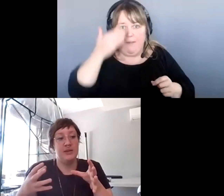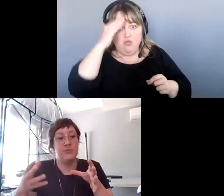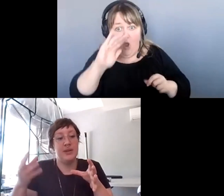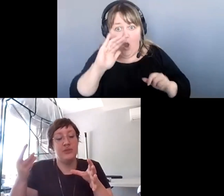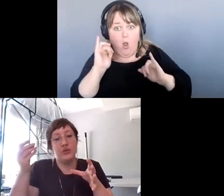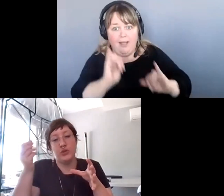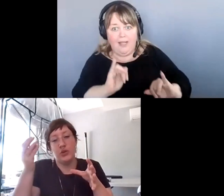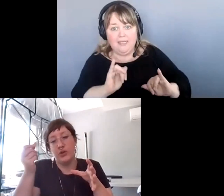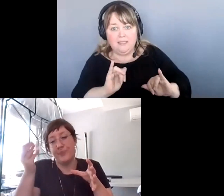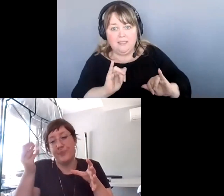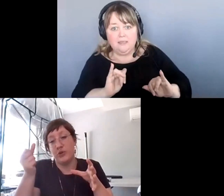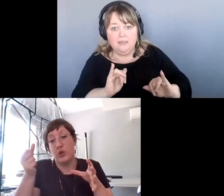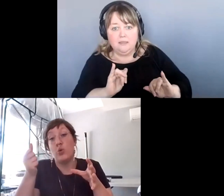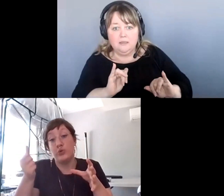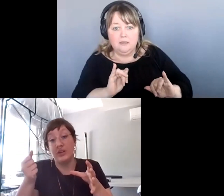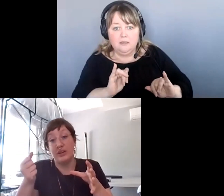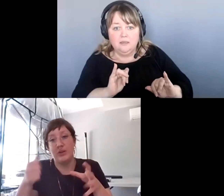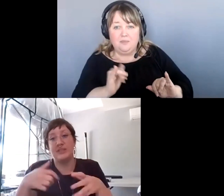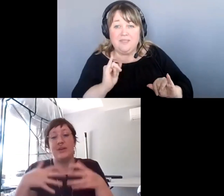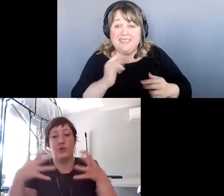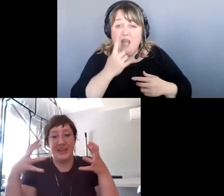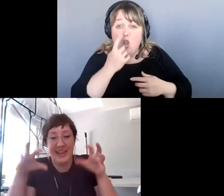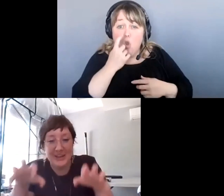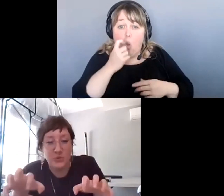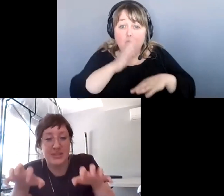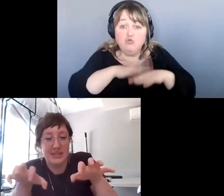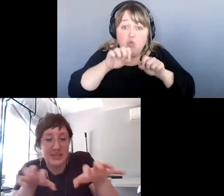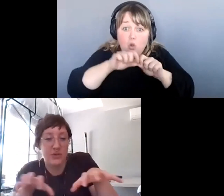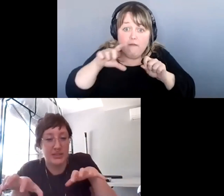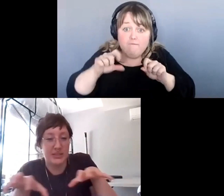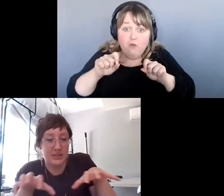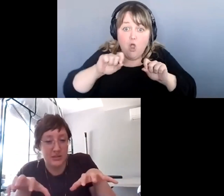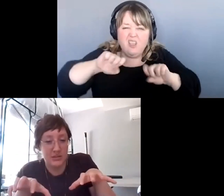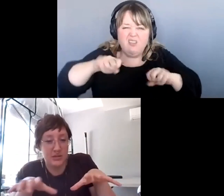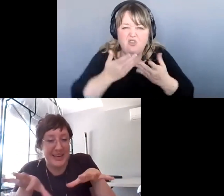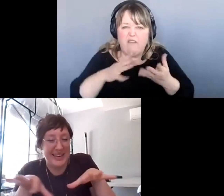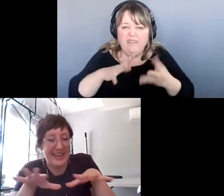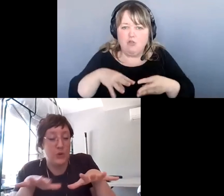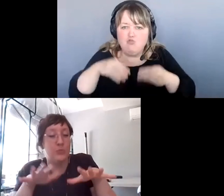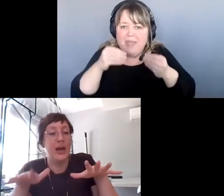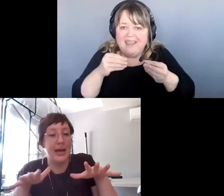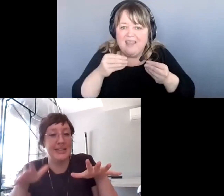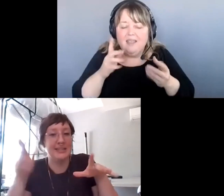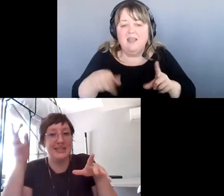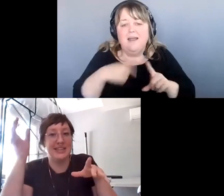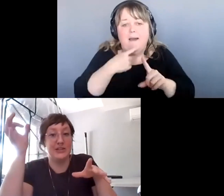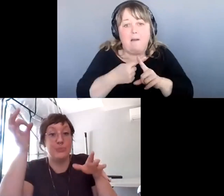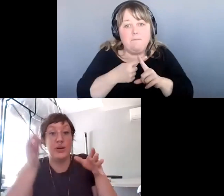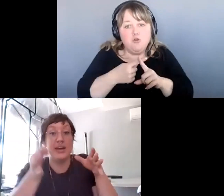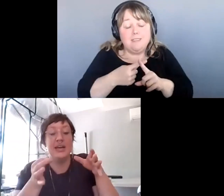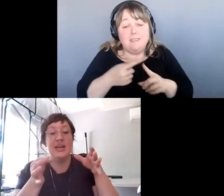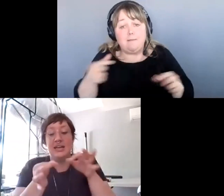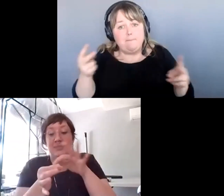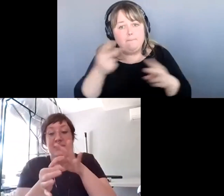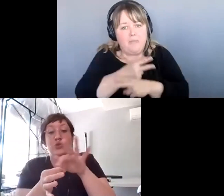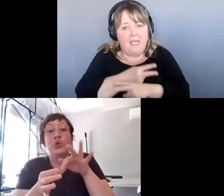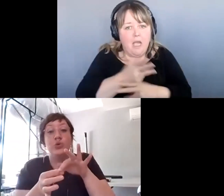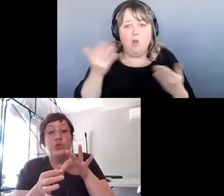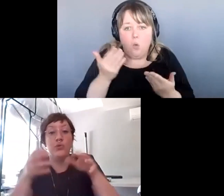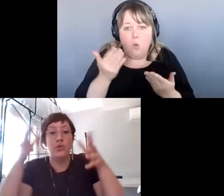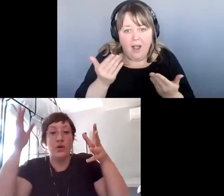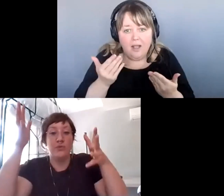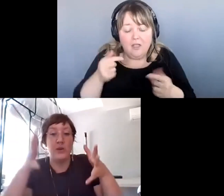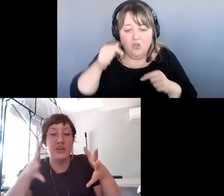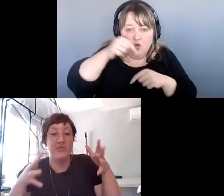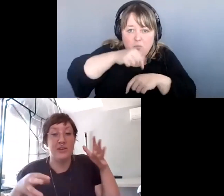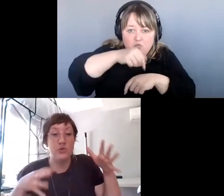seulement mettre de l'eau sur les feuilles, ça va créer l'humidité qui va rester là, mais le plus grand risque, c'est que ça pourrait, les petites gouttes